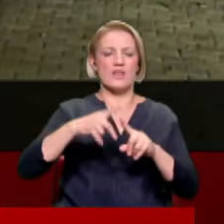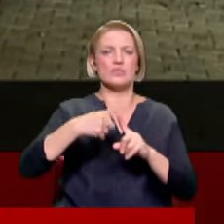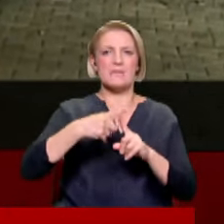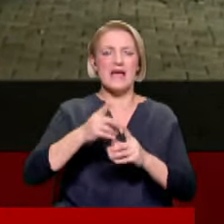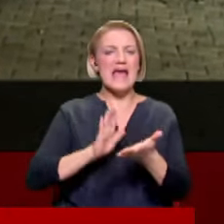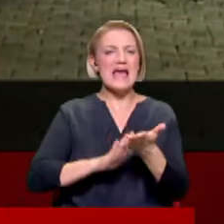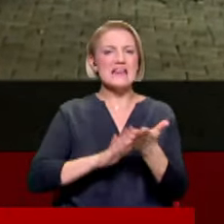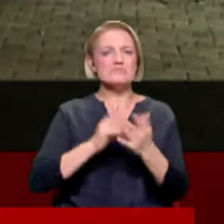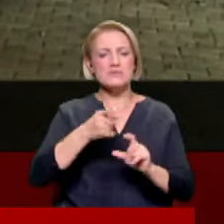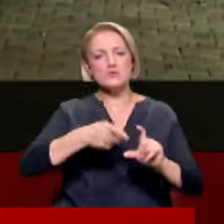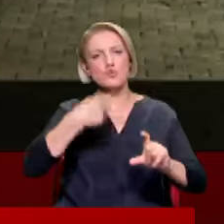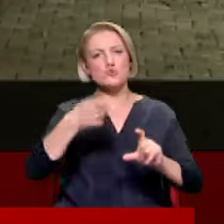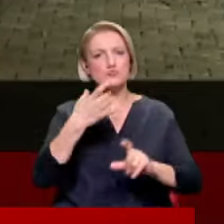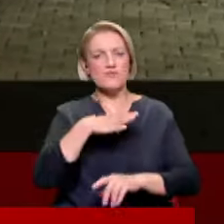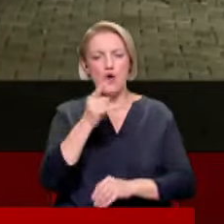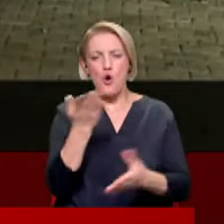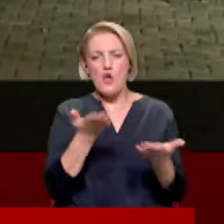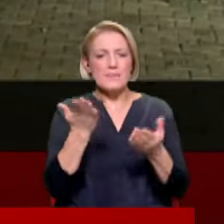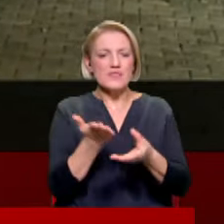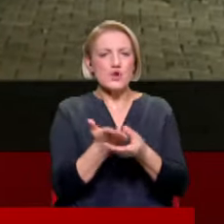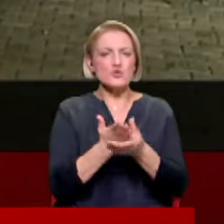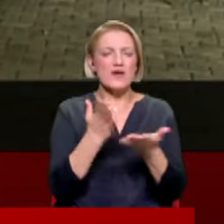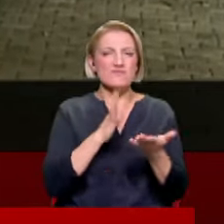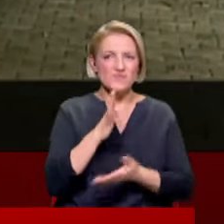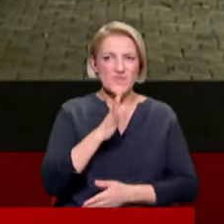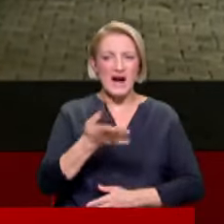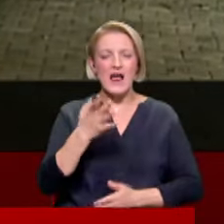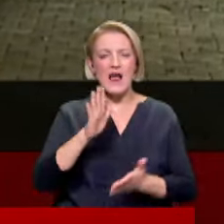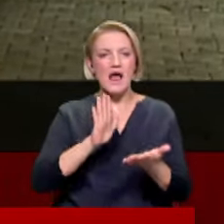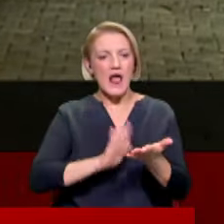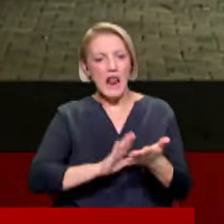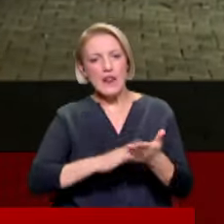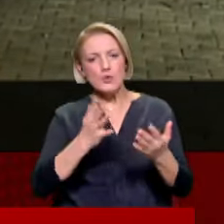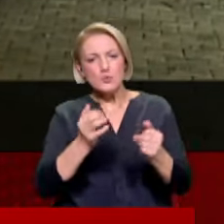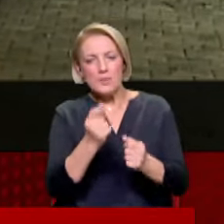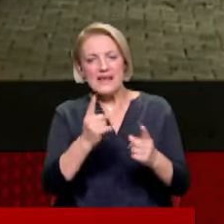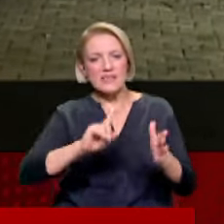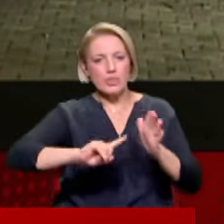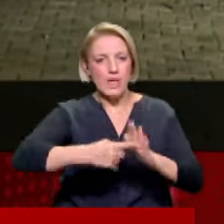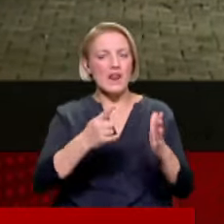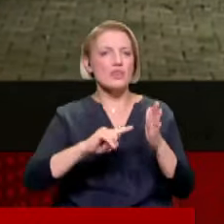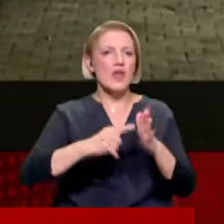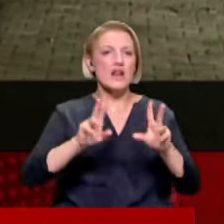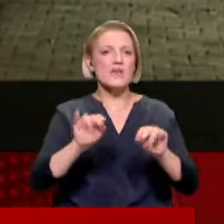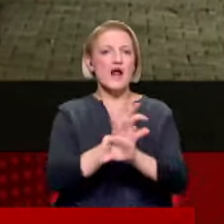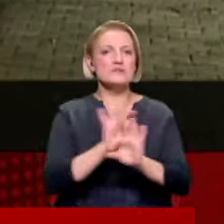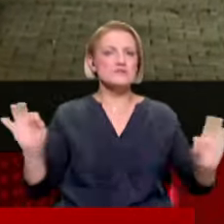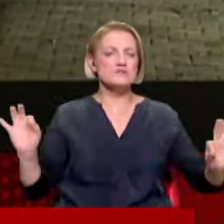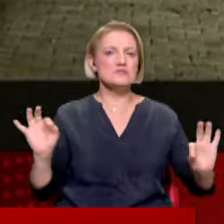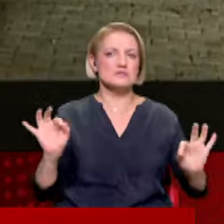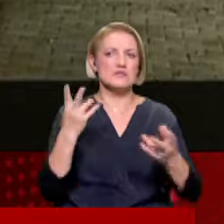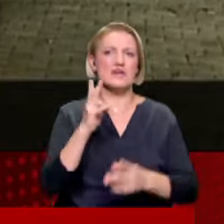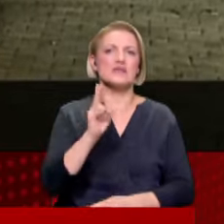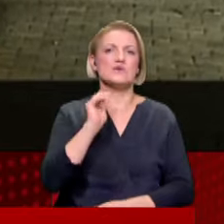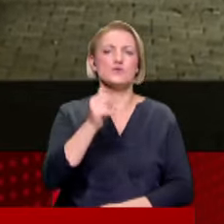elimizde öyle bir soruşturma var ki öyle bir dosya var ki ucu açık elle tutulur bir kanıt yok delil yetersizlikleri ile dolu